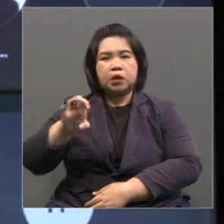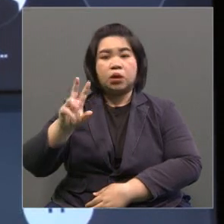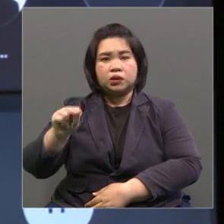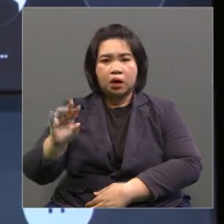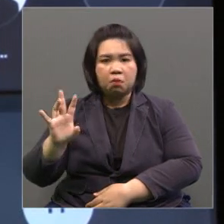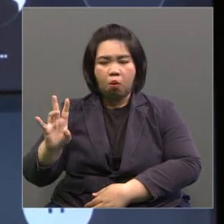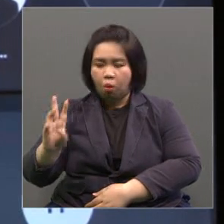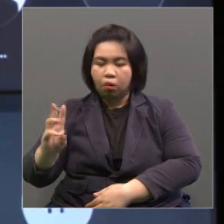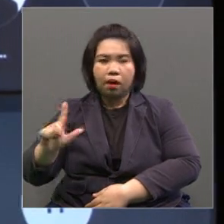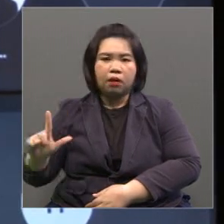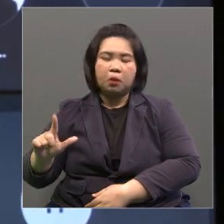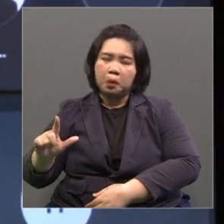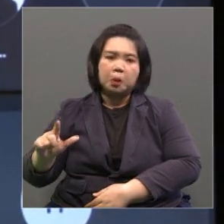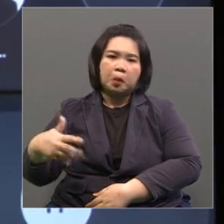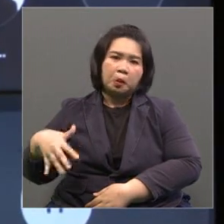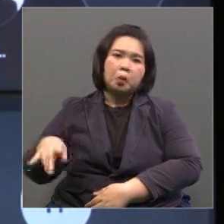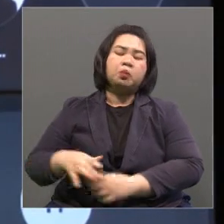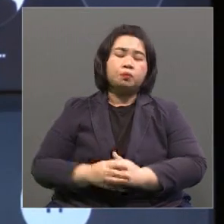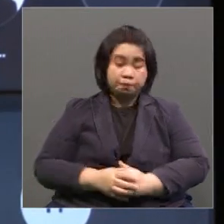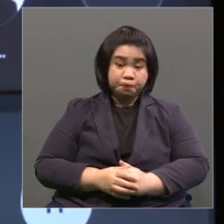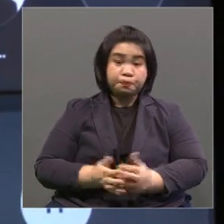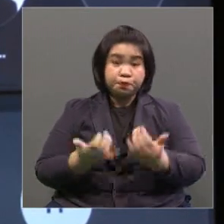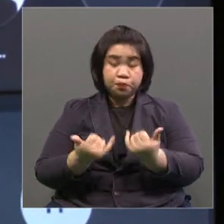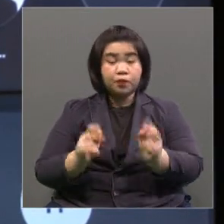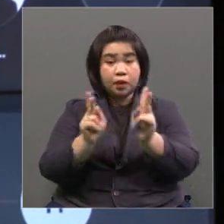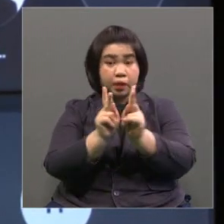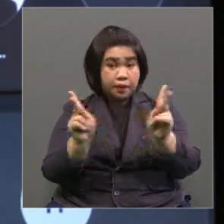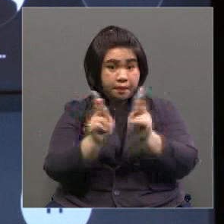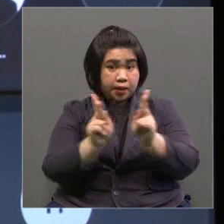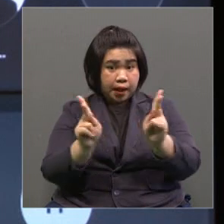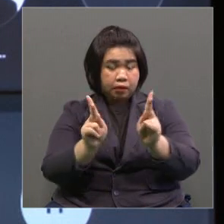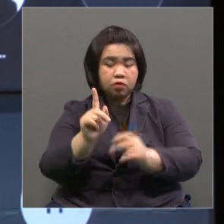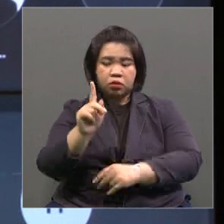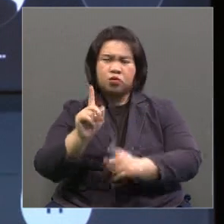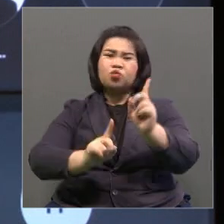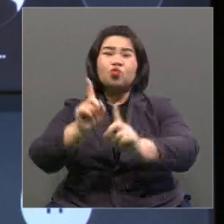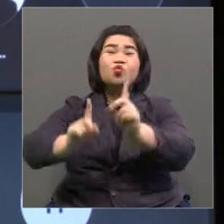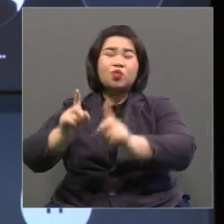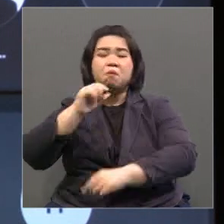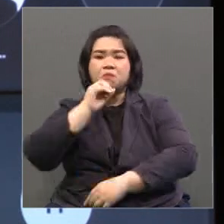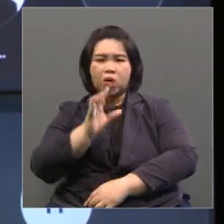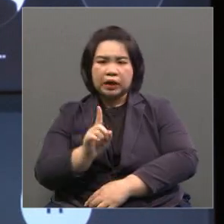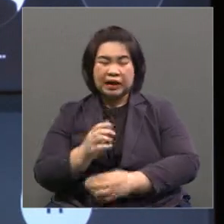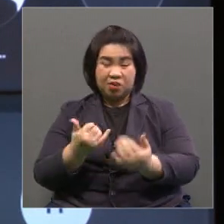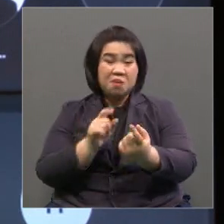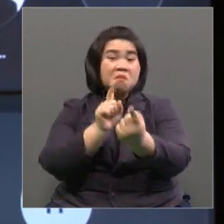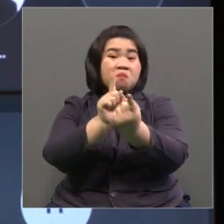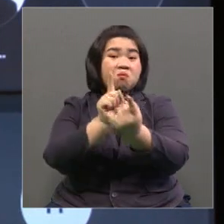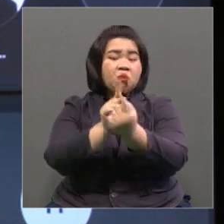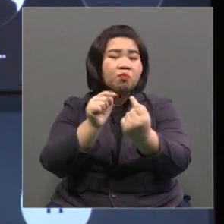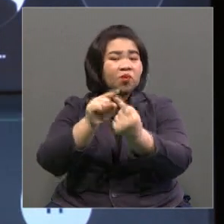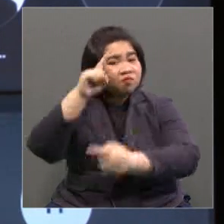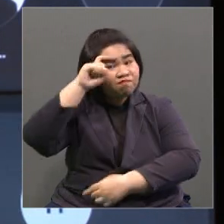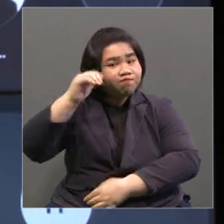36ล้านบาทแล้านายภากรปีตธวัชชัยกรรมการและผู้จัดการตลทก็กล่าวถึงกรณีเข้าพบนายเศรษฐา